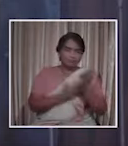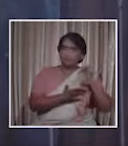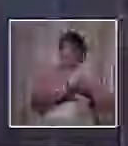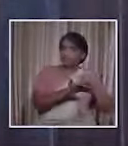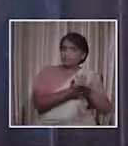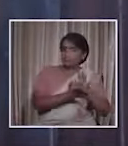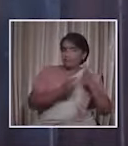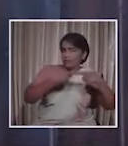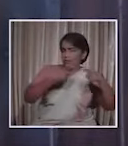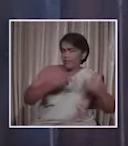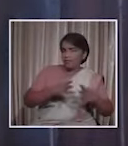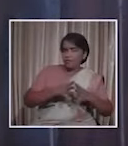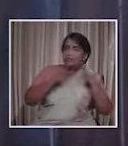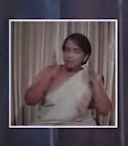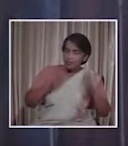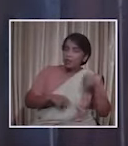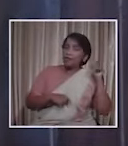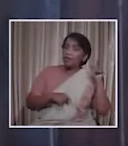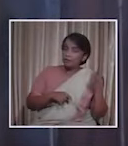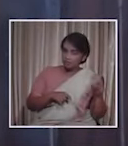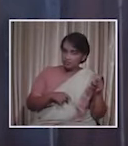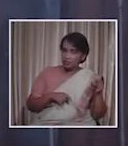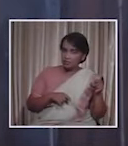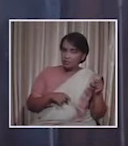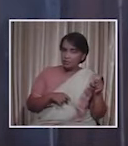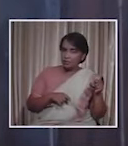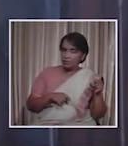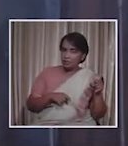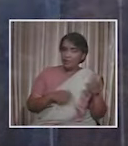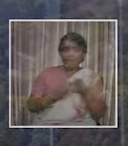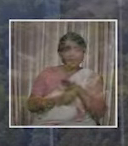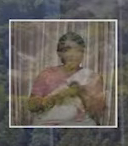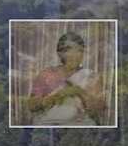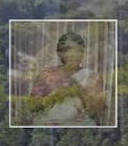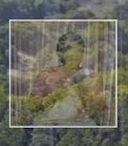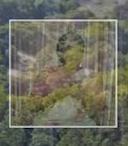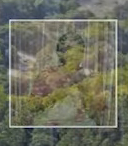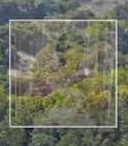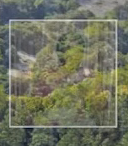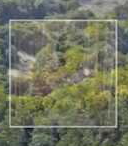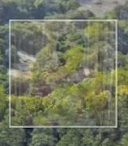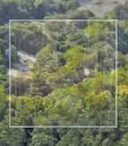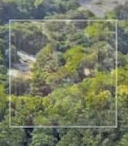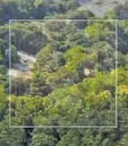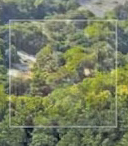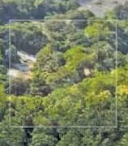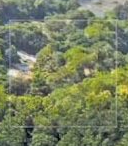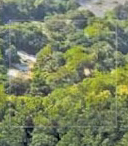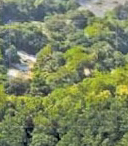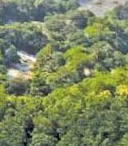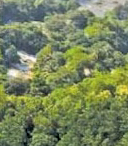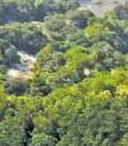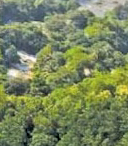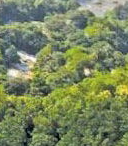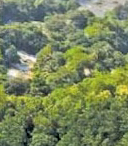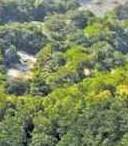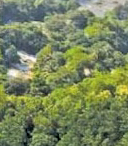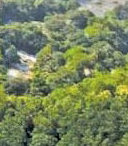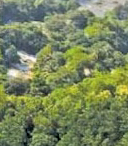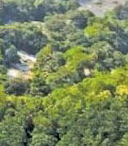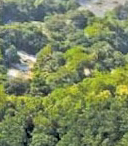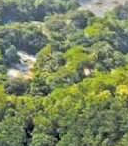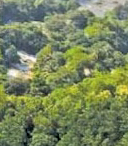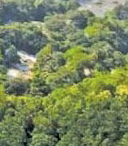ගරු කතානායකතුමනි. එතෙන්දී මේ පරිසර කලාපය ඇත්තටම සුවිශේෂී කලාපයක් මොකද මේ